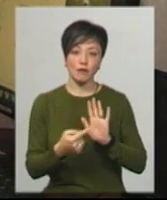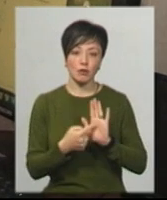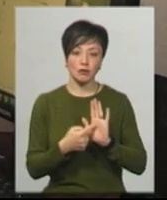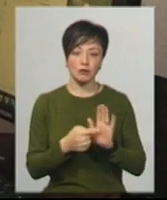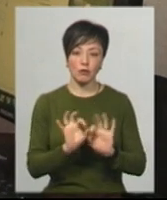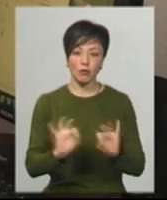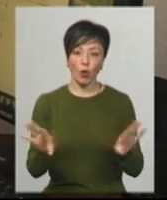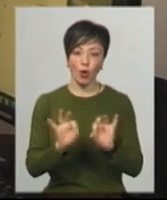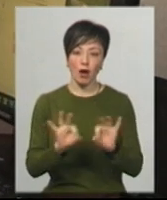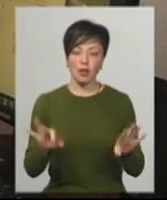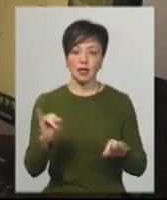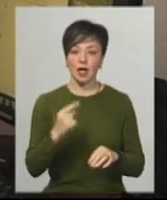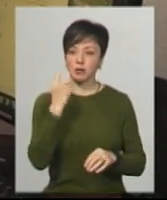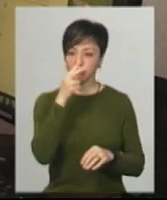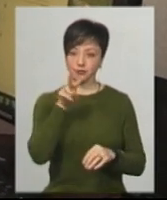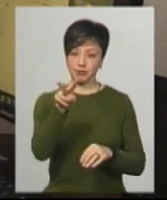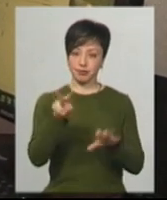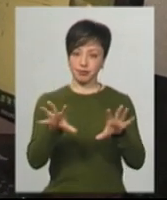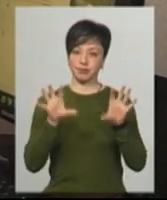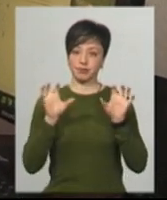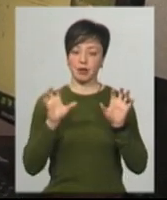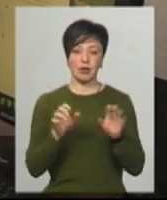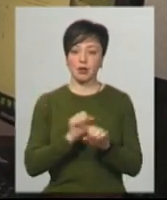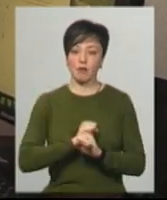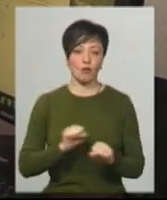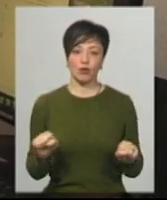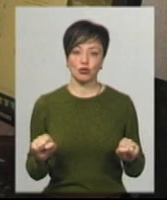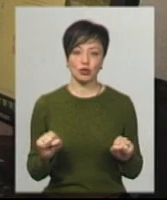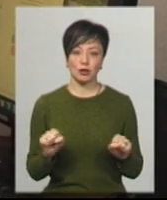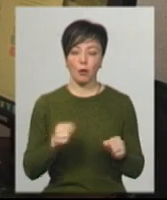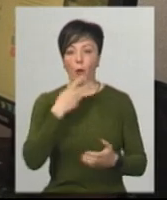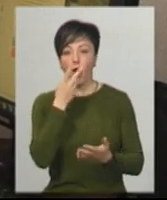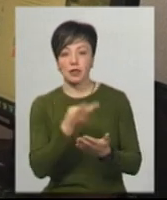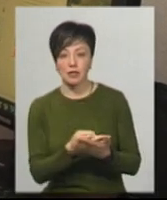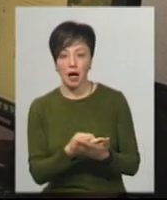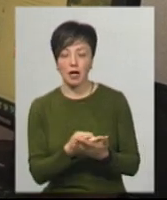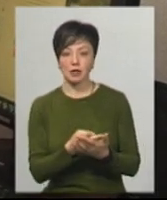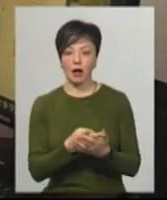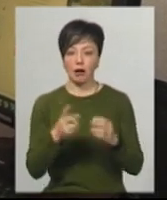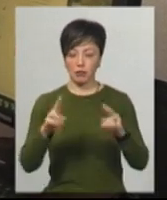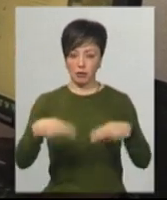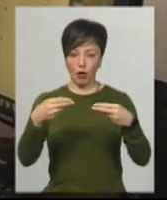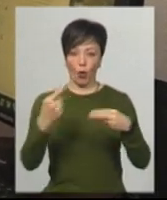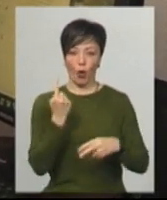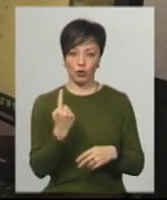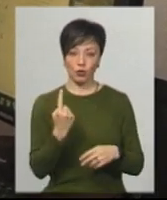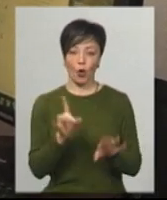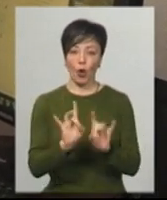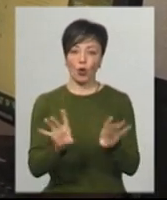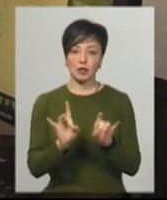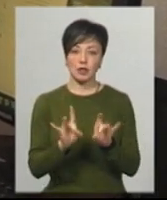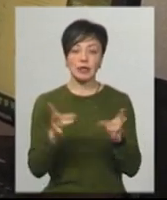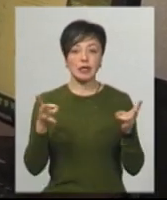пояснення, і зорове має бути сприймання. Тобто не можна показати їм тільки картинку одну і розказати.